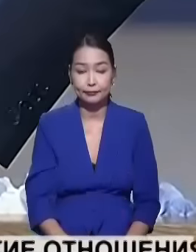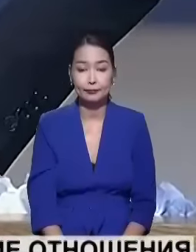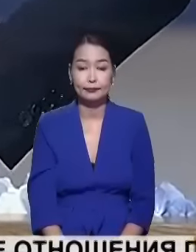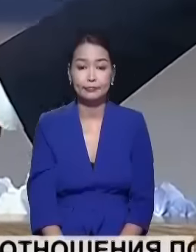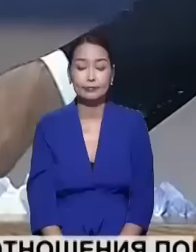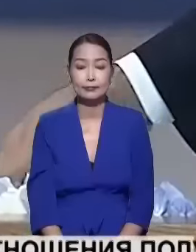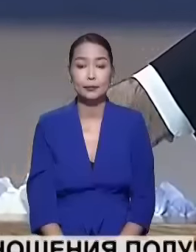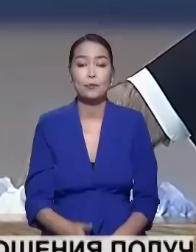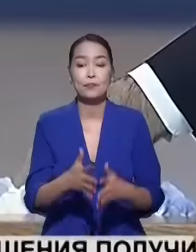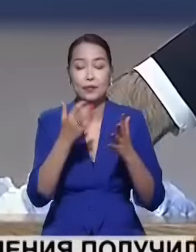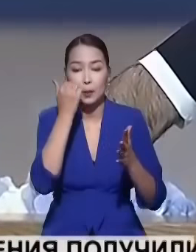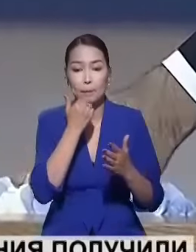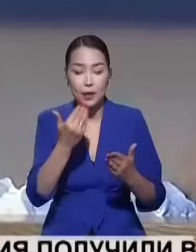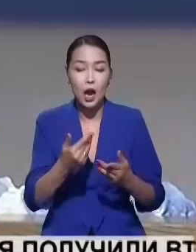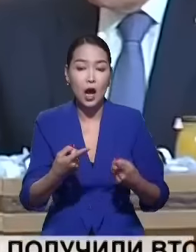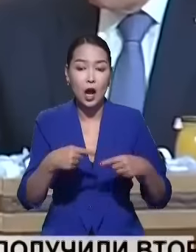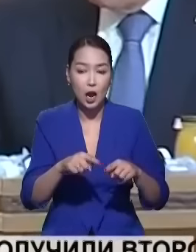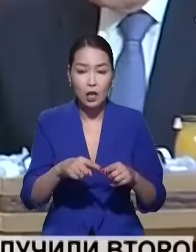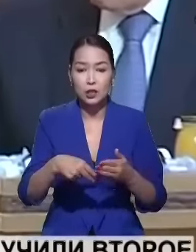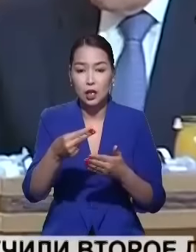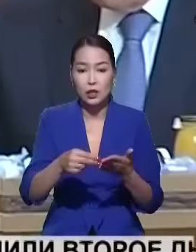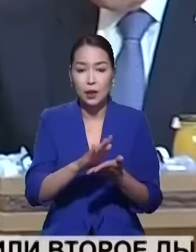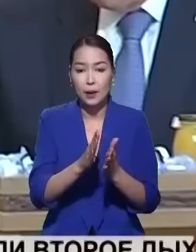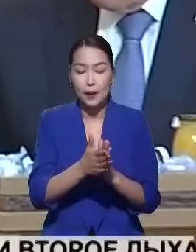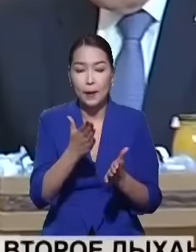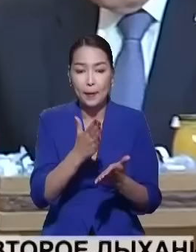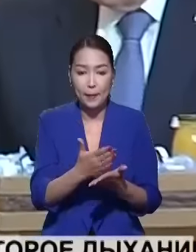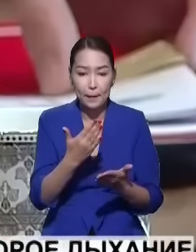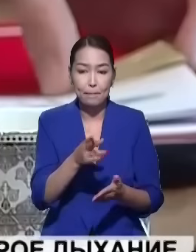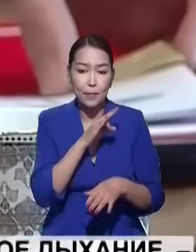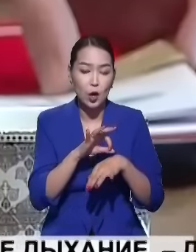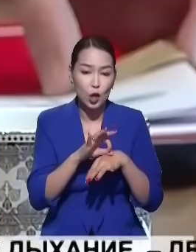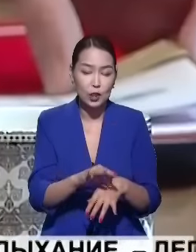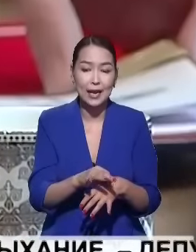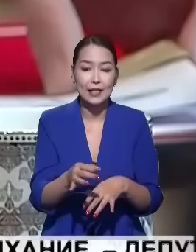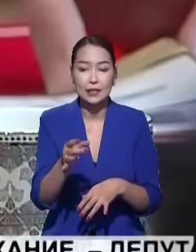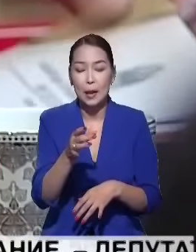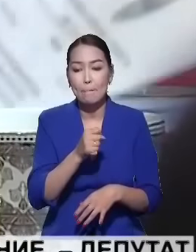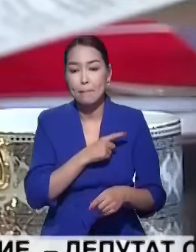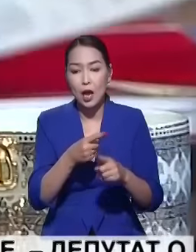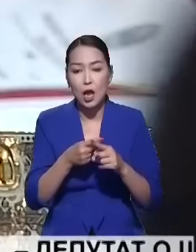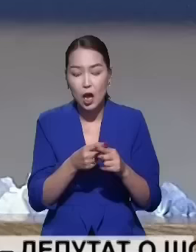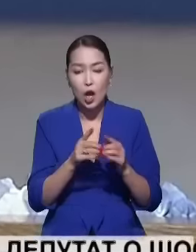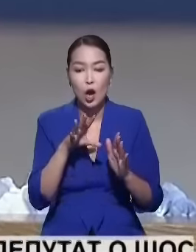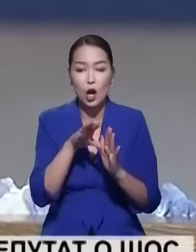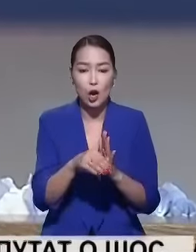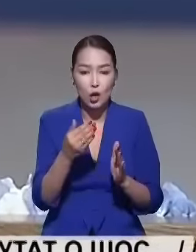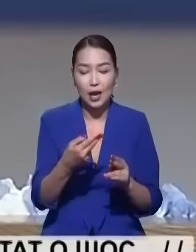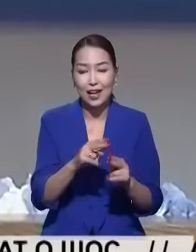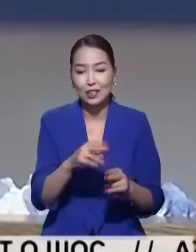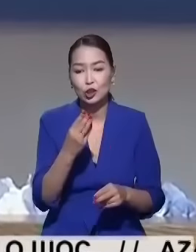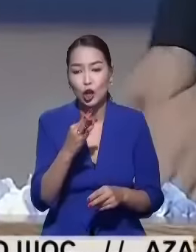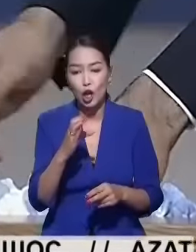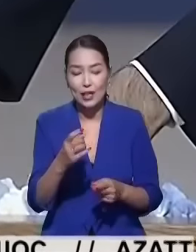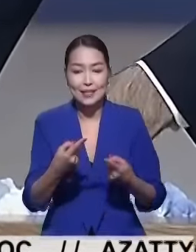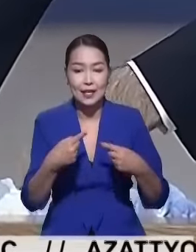организации сотрудничества подписывают о завершении процедуры приема Республики Беларусь в члены Шанхайской